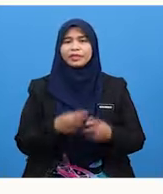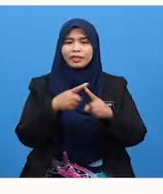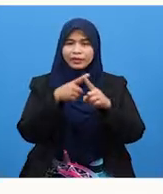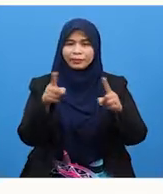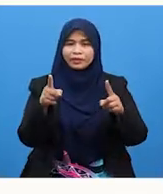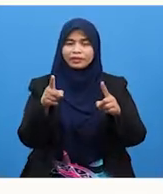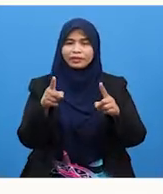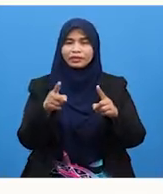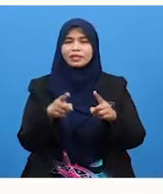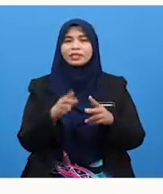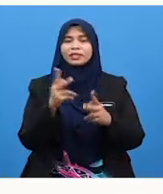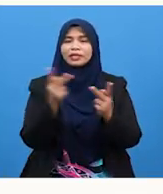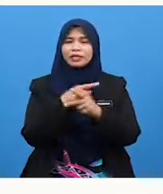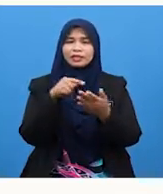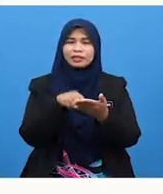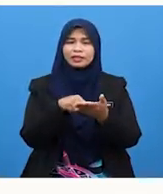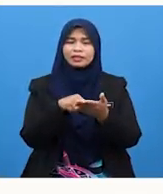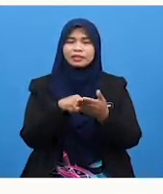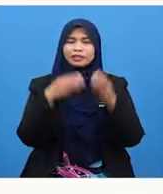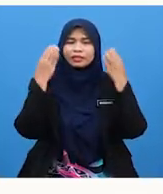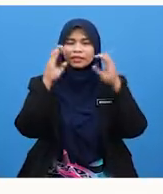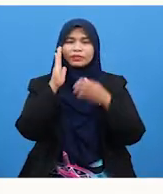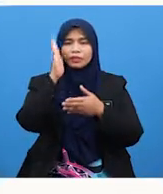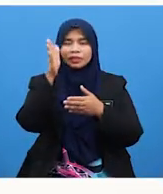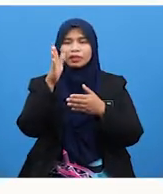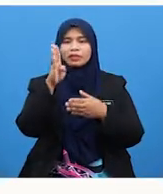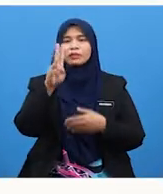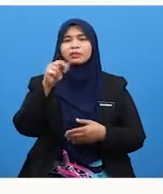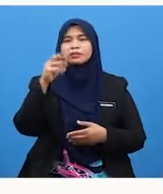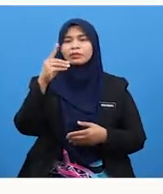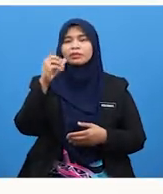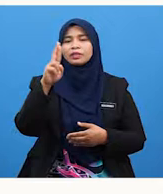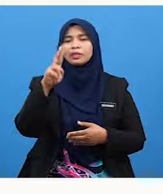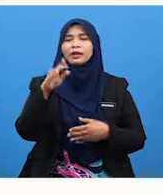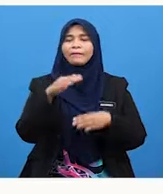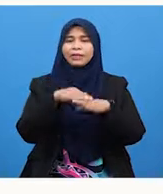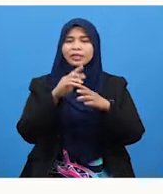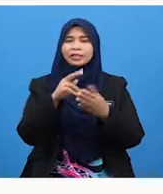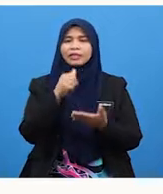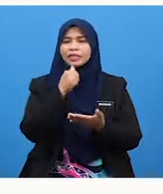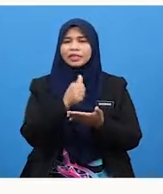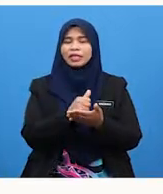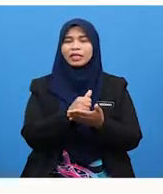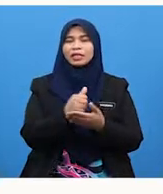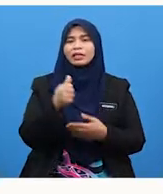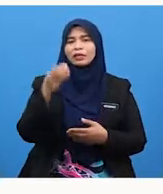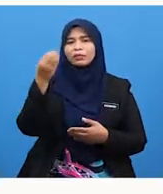Tapi, kali ini, cikgu akan bundarkan pada nilai tempat